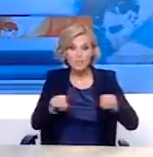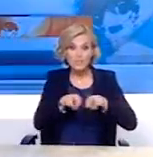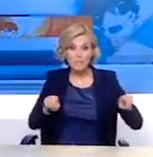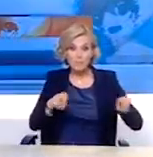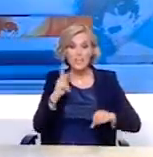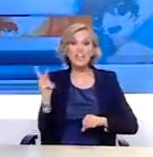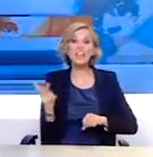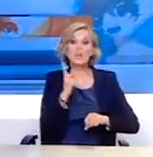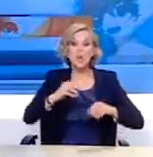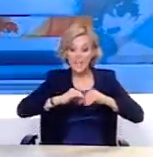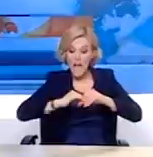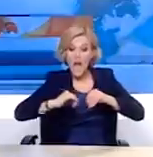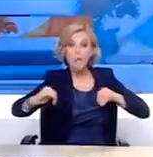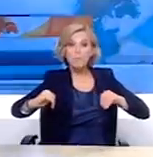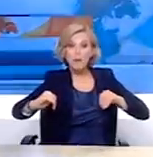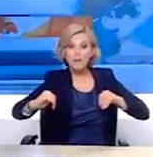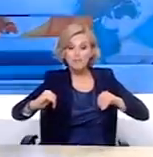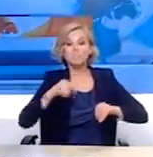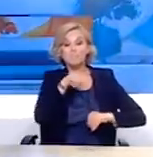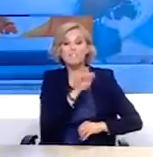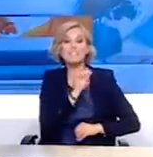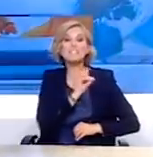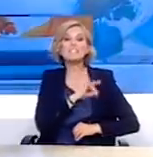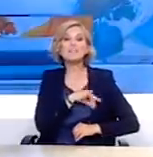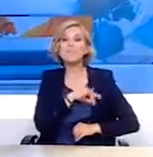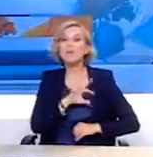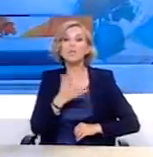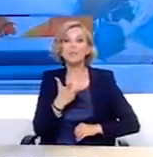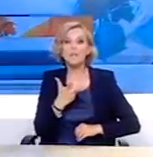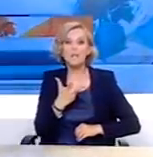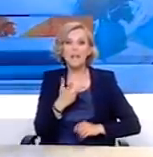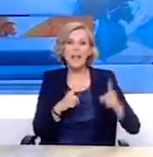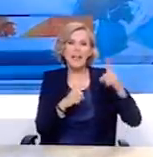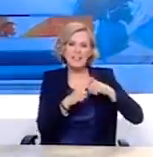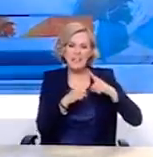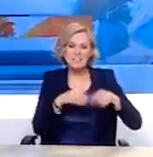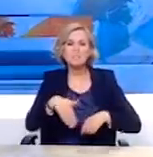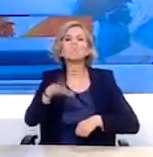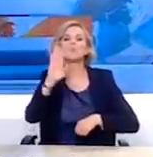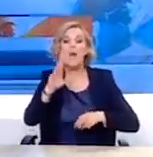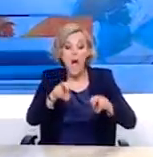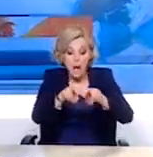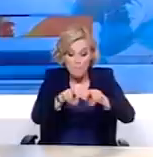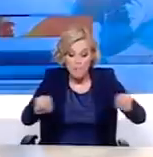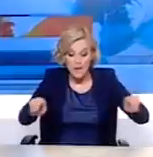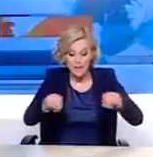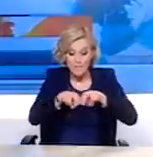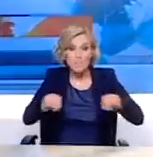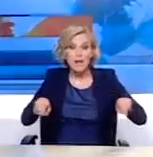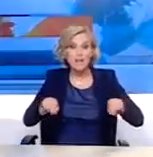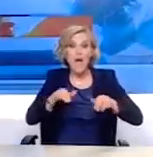τη φάση, η φυσική απόσταση είναι πιο αποτελεσματική από τα τεστ, τα οποία χρησιμοποιούνται και θα χρησιμοποιούνται με άλλους